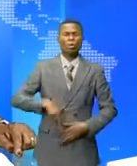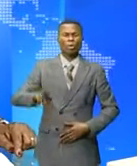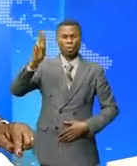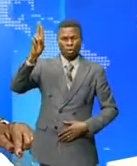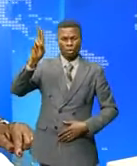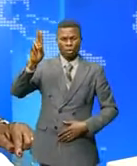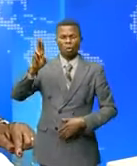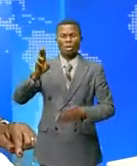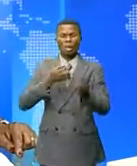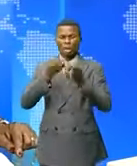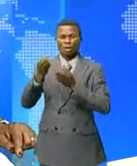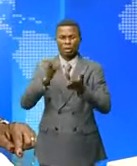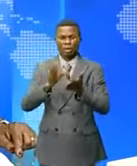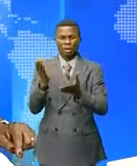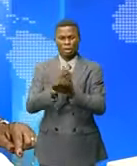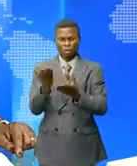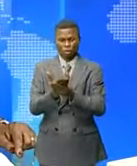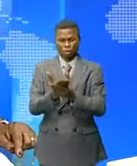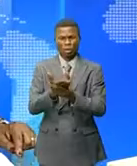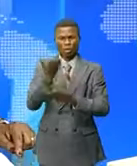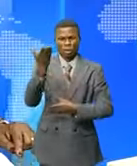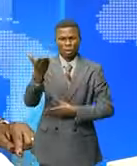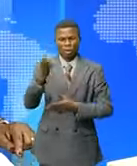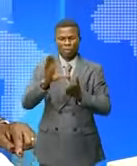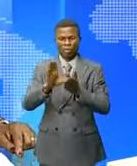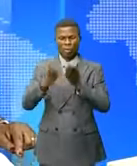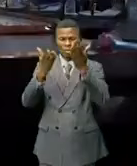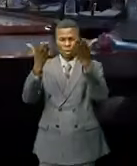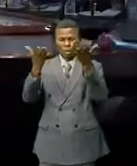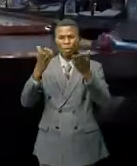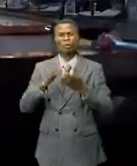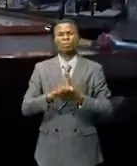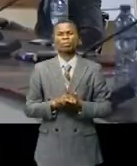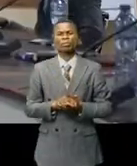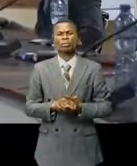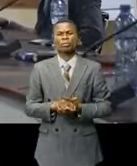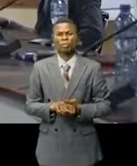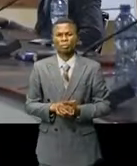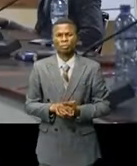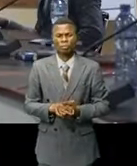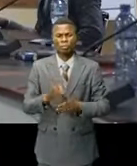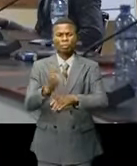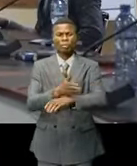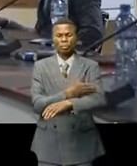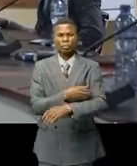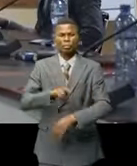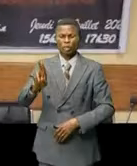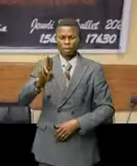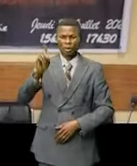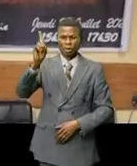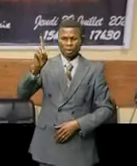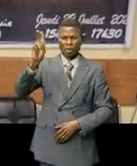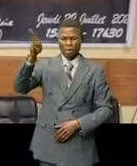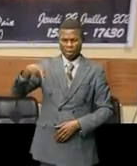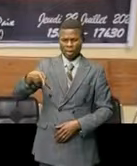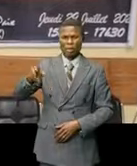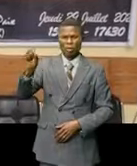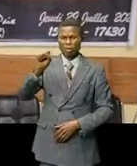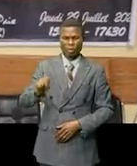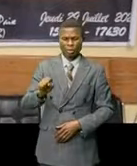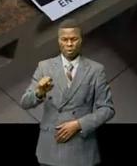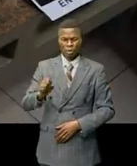repris dans cet ouvrage publié. Reportage de nos consoeurs. Démocratie et le progrès social, repères historiques et